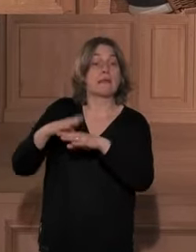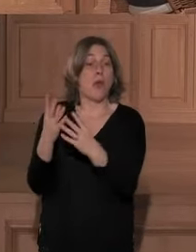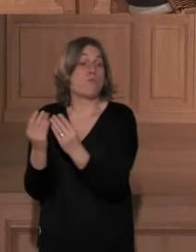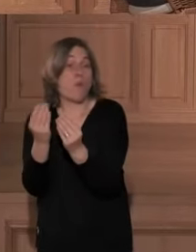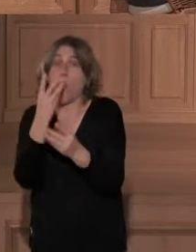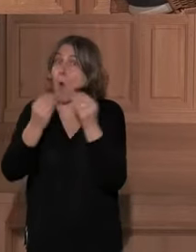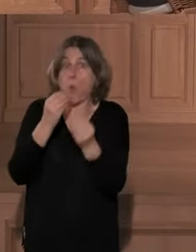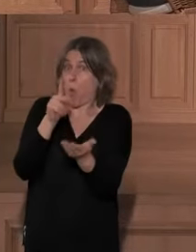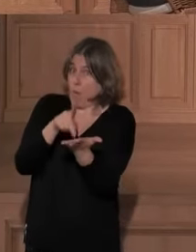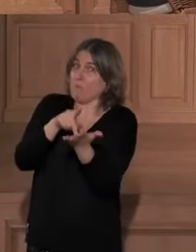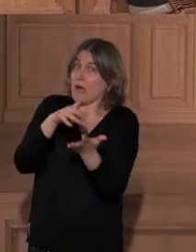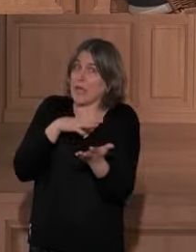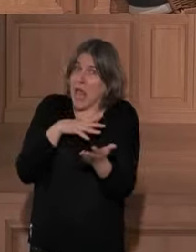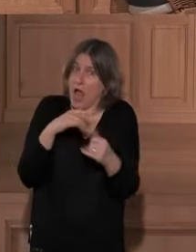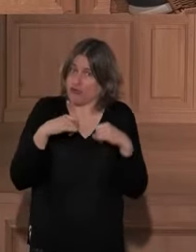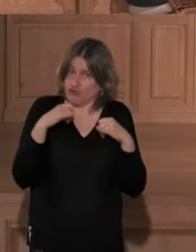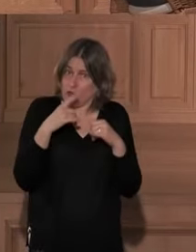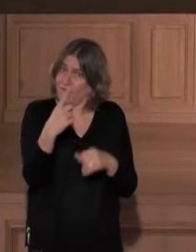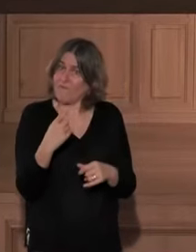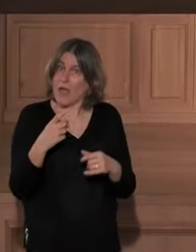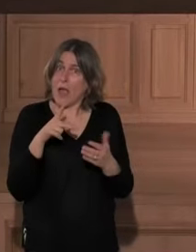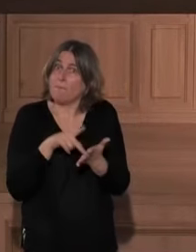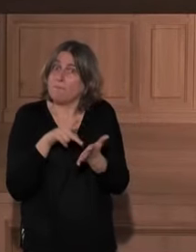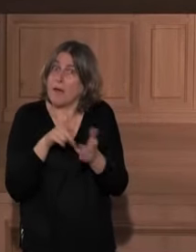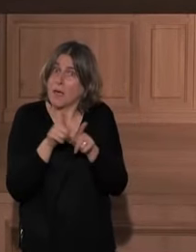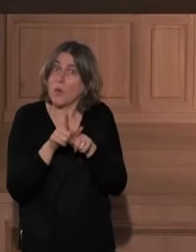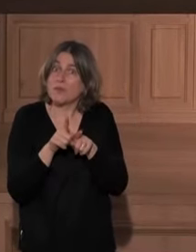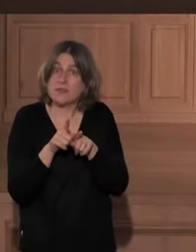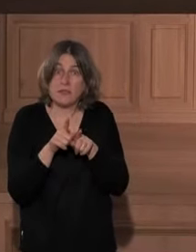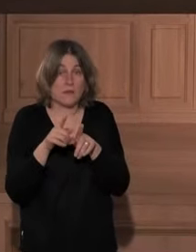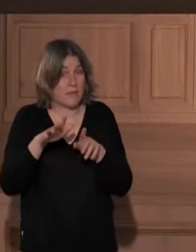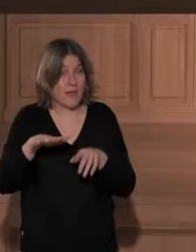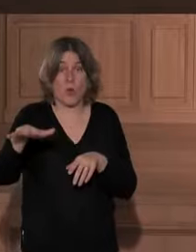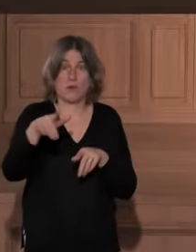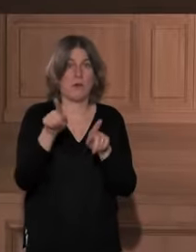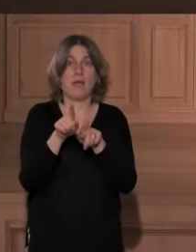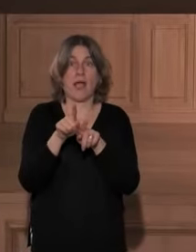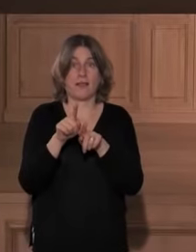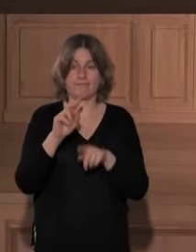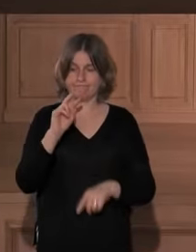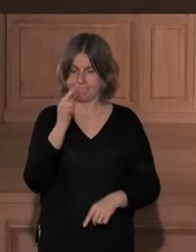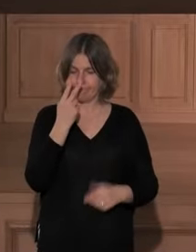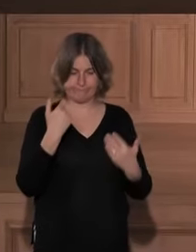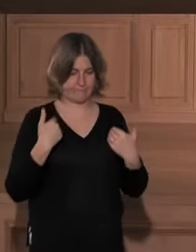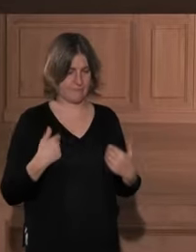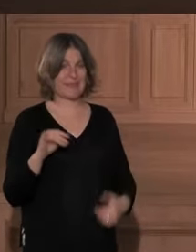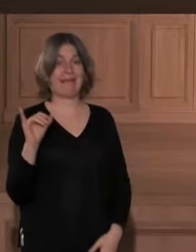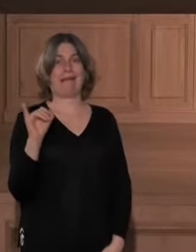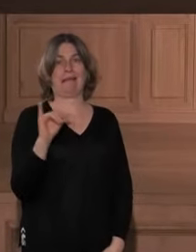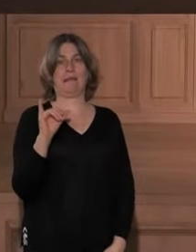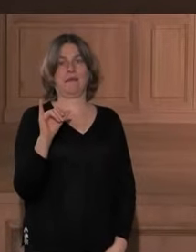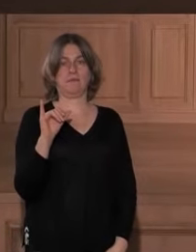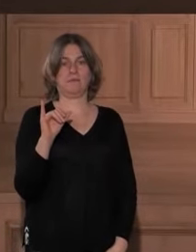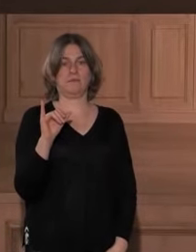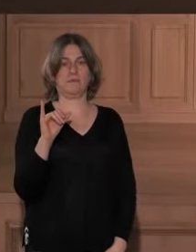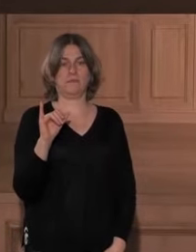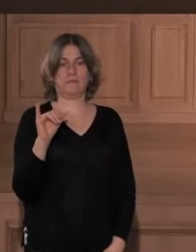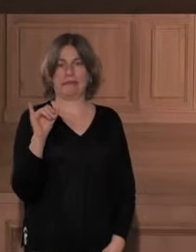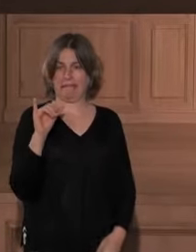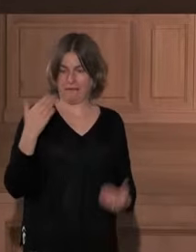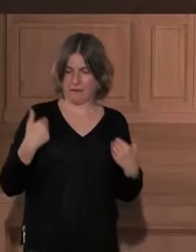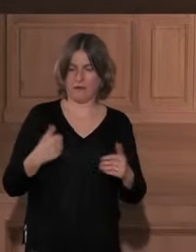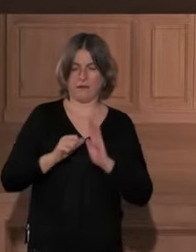pas uniquement de banlieue, hein, parce qu'on a plein de gens qui vont de Paris, ont exactement la même problématique, c'est-à-dire qui je suis. La question va tellement loin que pour nous,